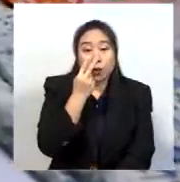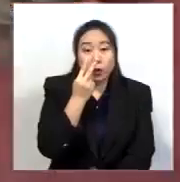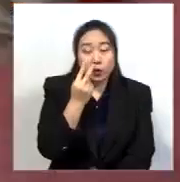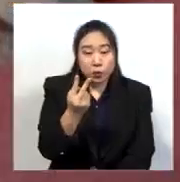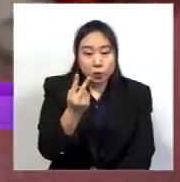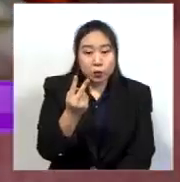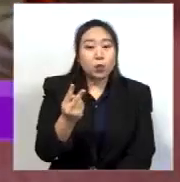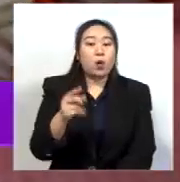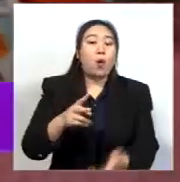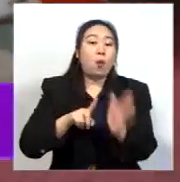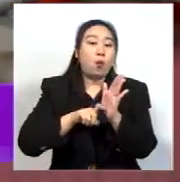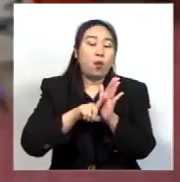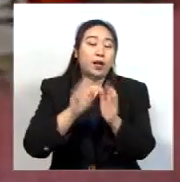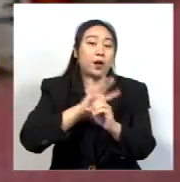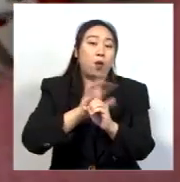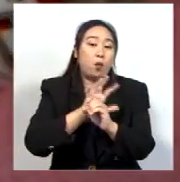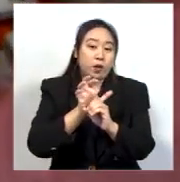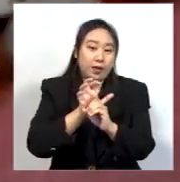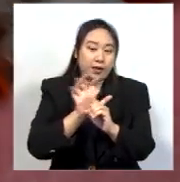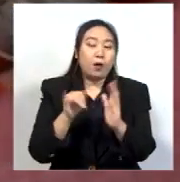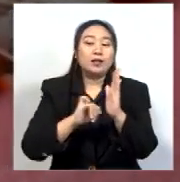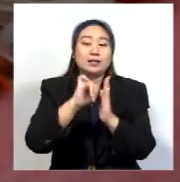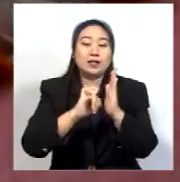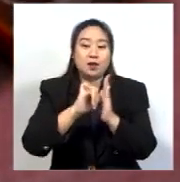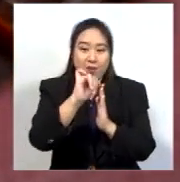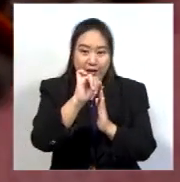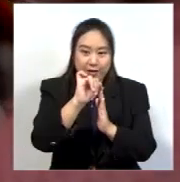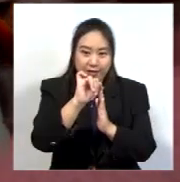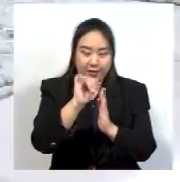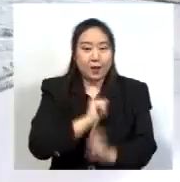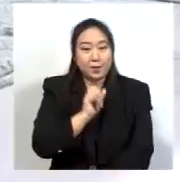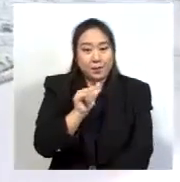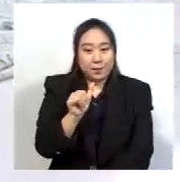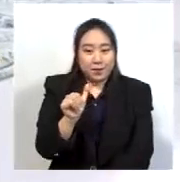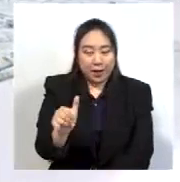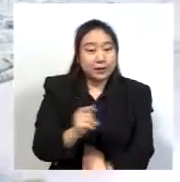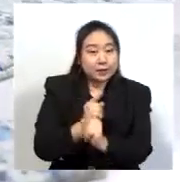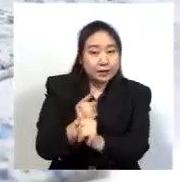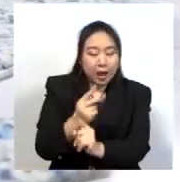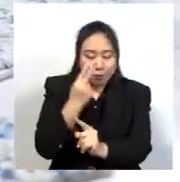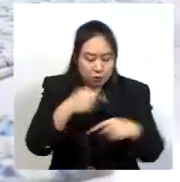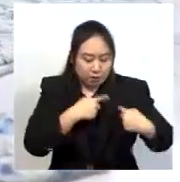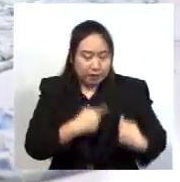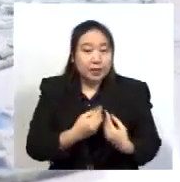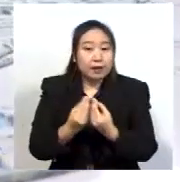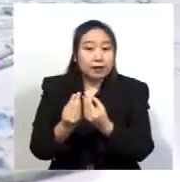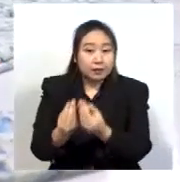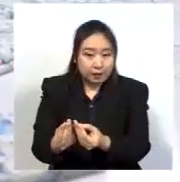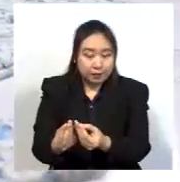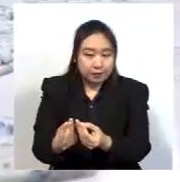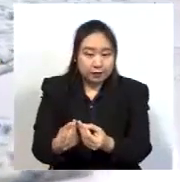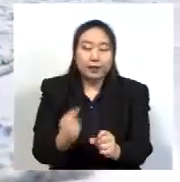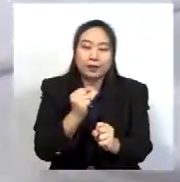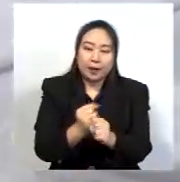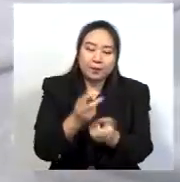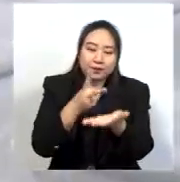ดตามสถานการณ์ของไวรัสโควิด-19 ในจังหวัดเชียงใหม่โดยได้เดินทางไปติดตามแล้วก็ให้กำลังใจนะคะเรื่องของ